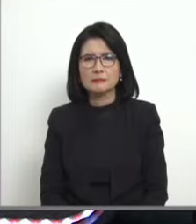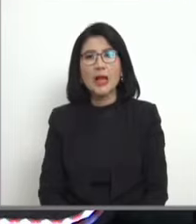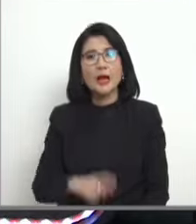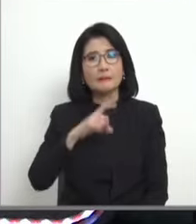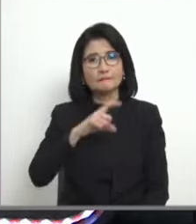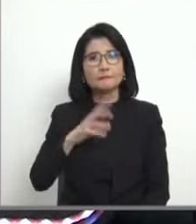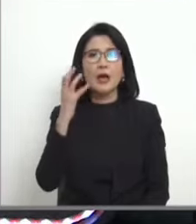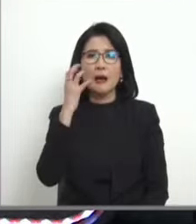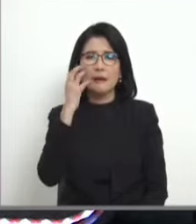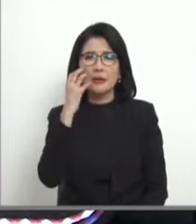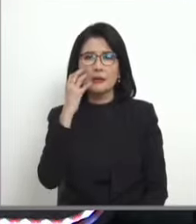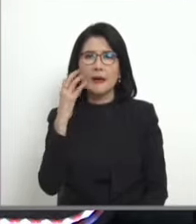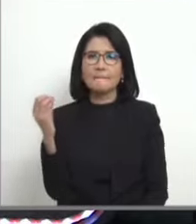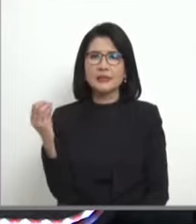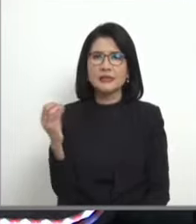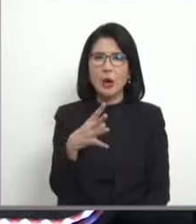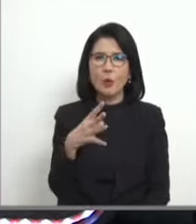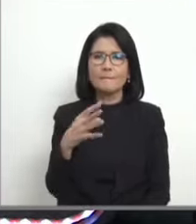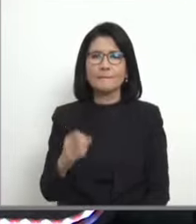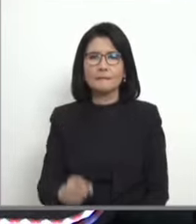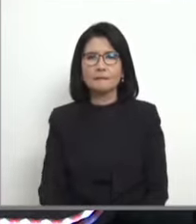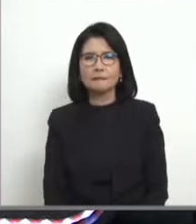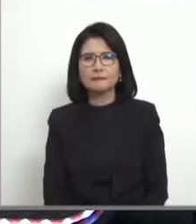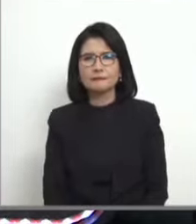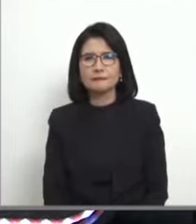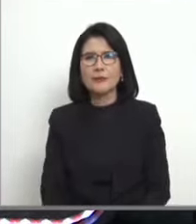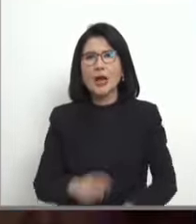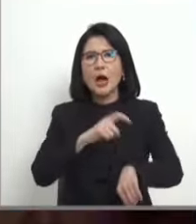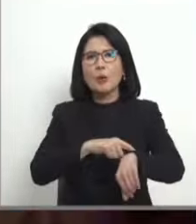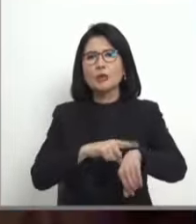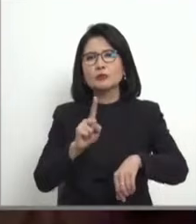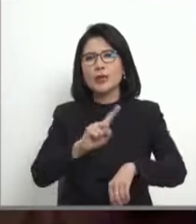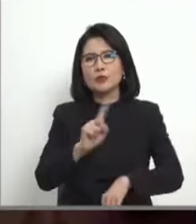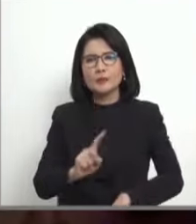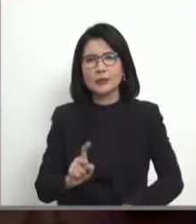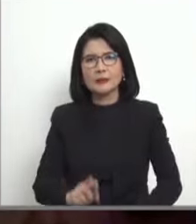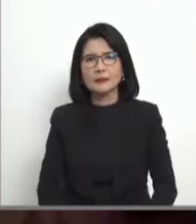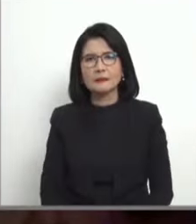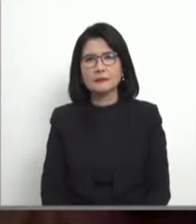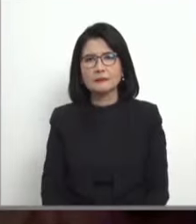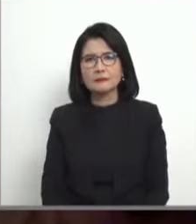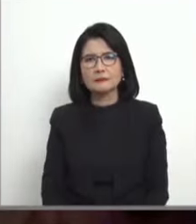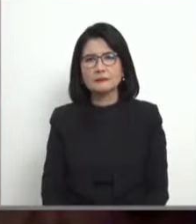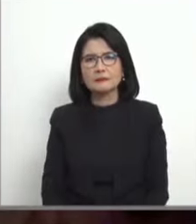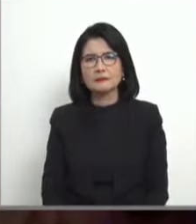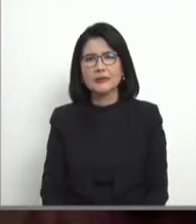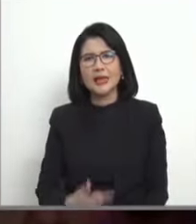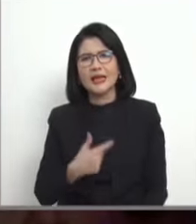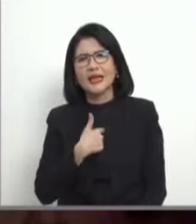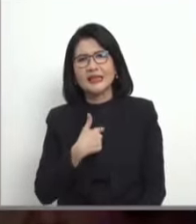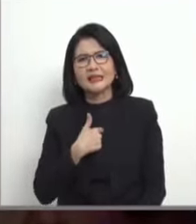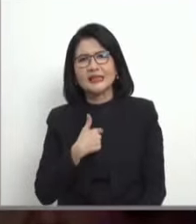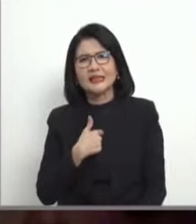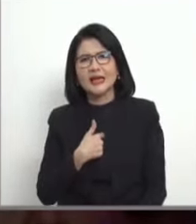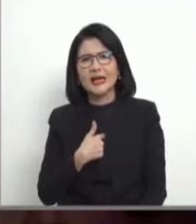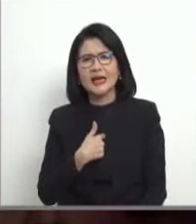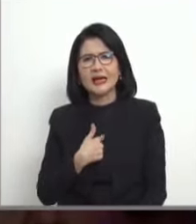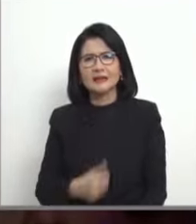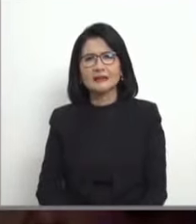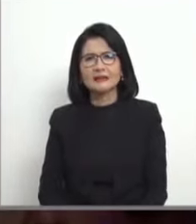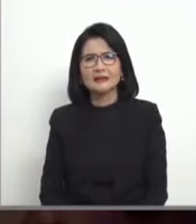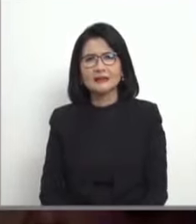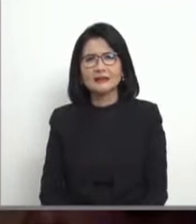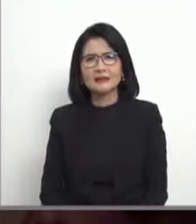menanggapi atas jawaban yang disampaikan oleh Bapak ganjarowo waktu Bapak 1 menit dimulai saat Bapak berbicara saya kok ya harus mengakui juga bahwa